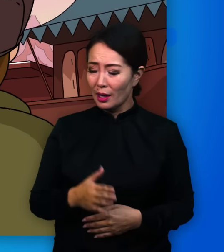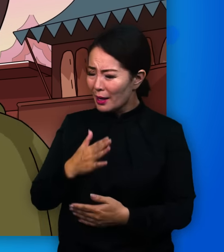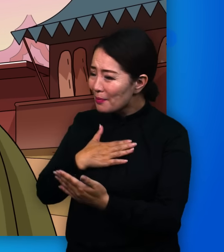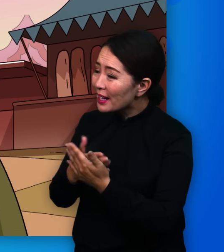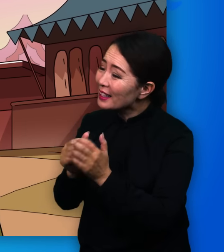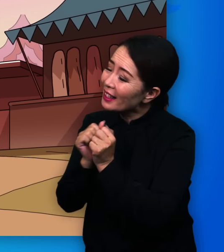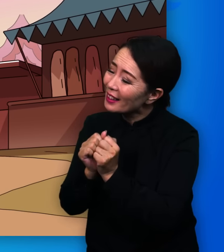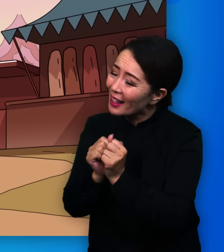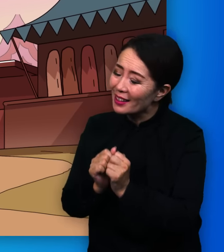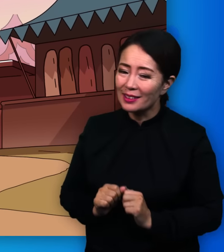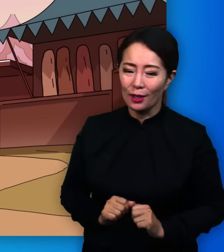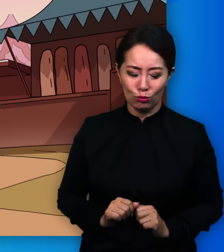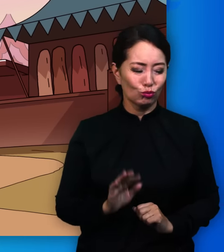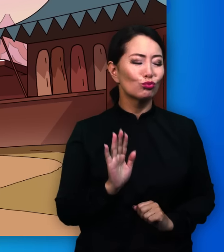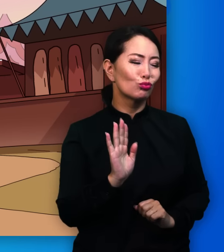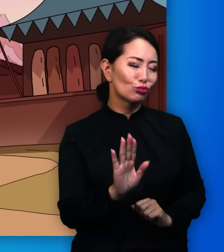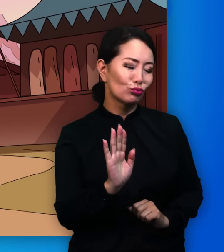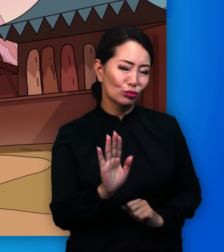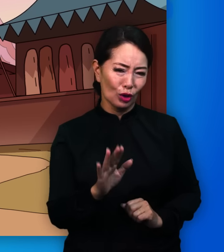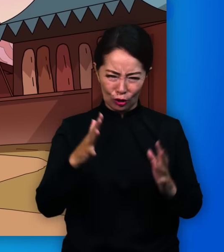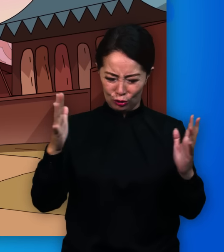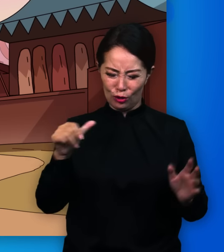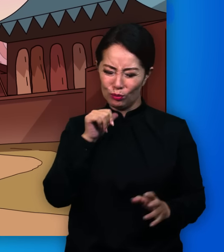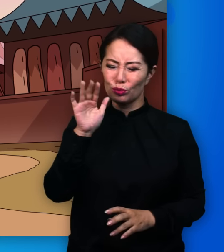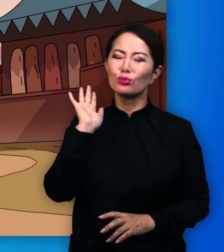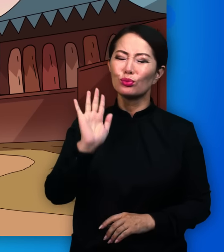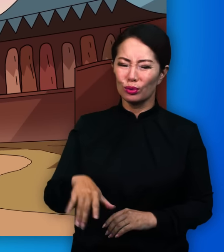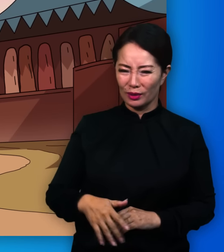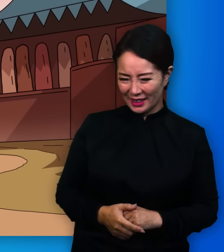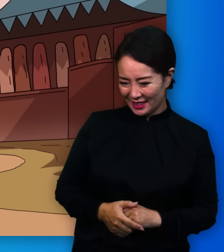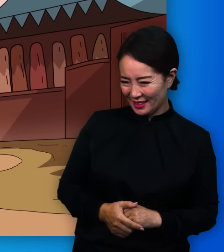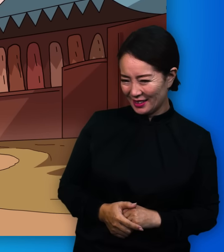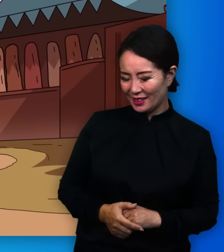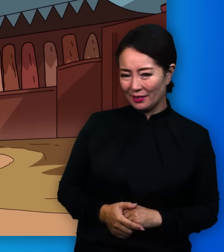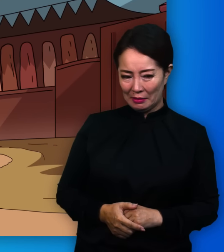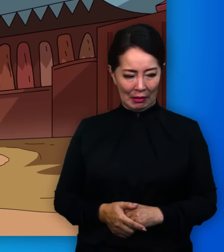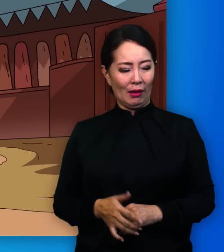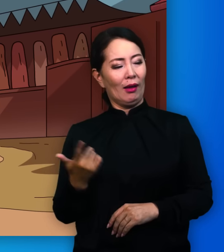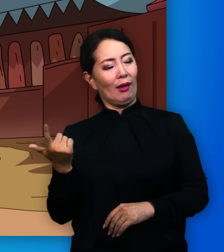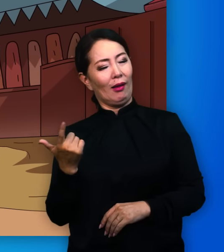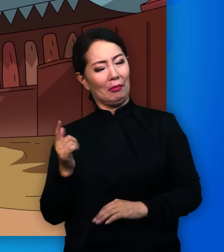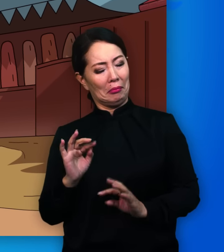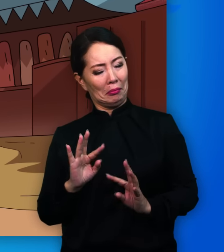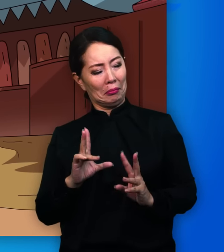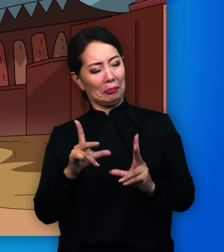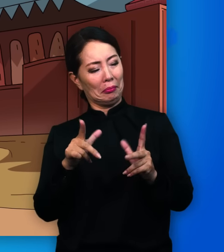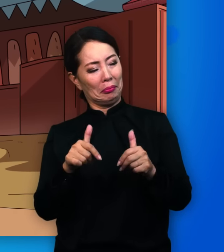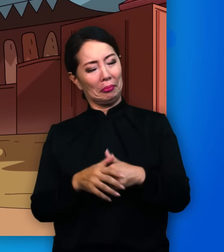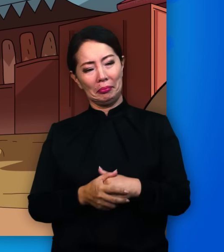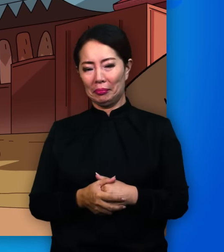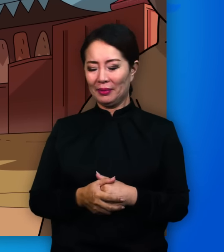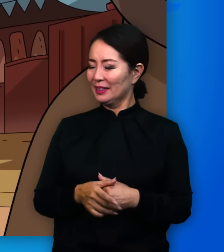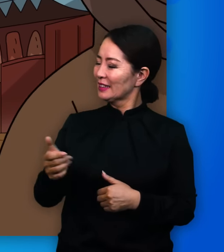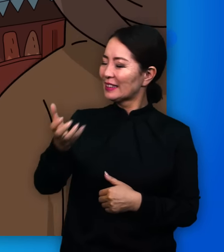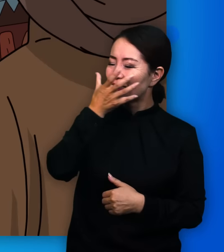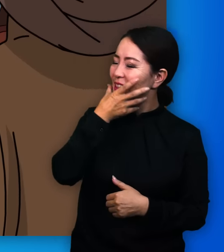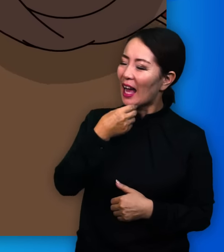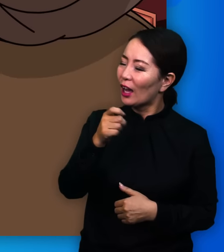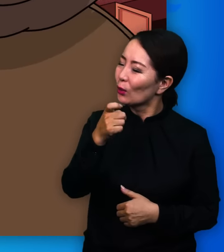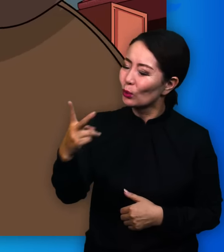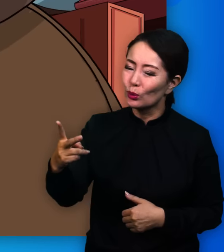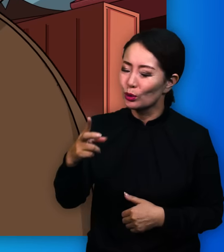гэдгийг анханасаа мэдчихсэн. Гэхдээ ах нь амьдралдаа хүн хуурч явснаас тусалж явсангүй. Та нар шиг хөөрхөн